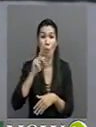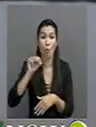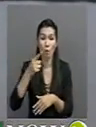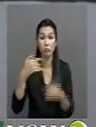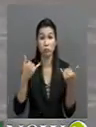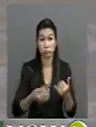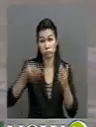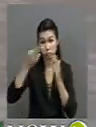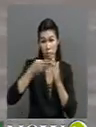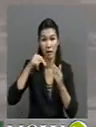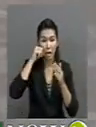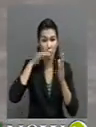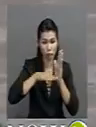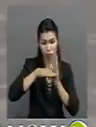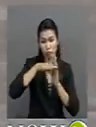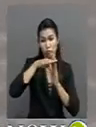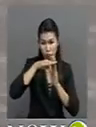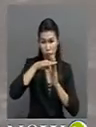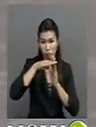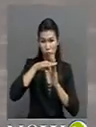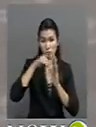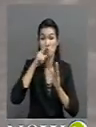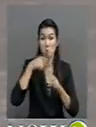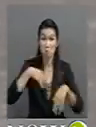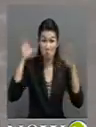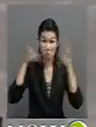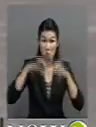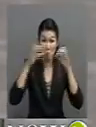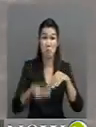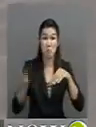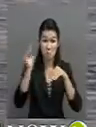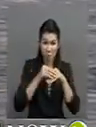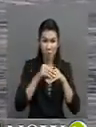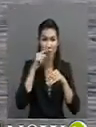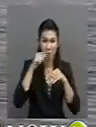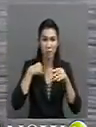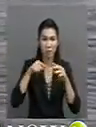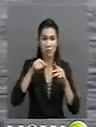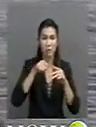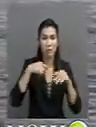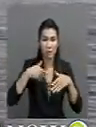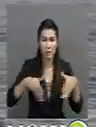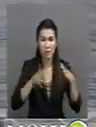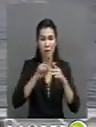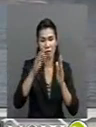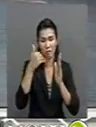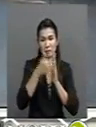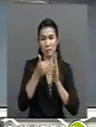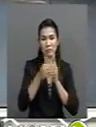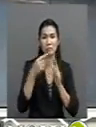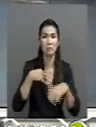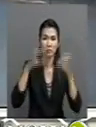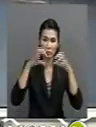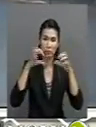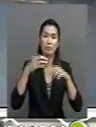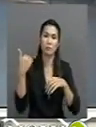องคายนั้นมีน้ำล้นตลิ่งอยู่นะครับเพราะฉะนั้นหากฝนตกลงมาเพิ่มจะทำให้พื้นที่บริเวณทางด้านภาคอีสานนั้นเกิดฝนต